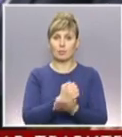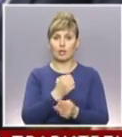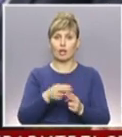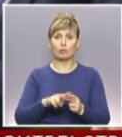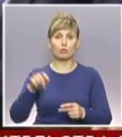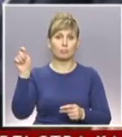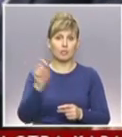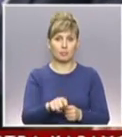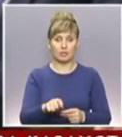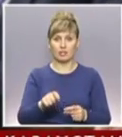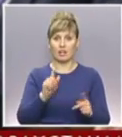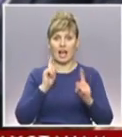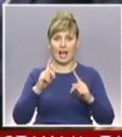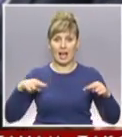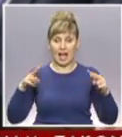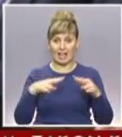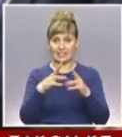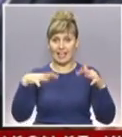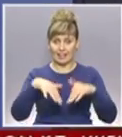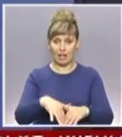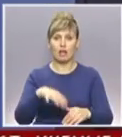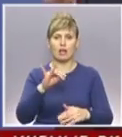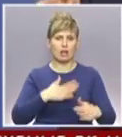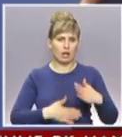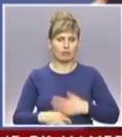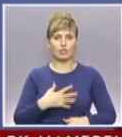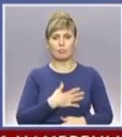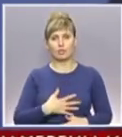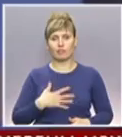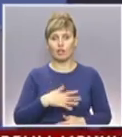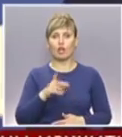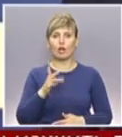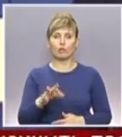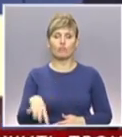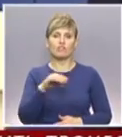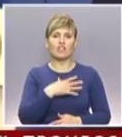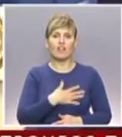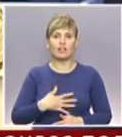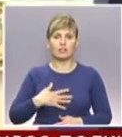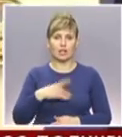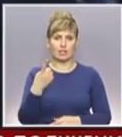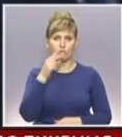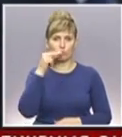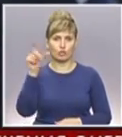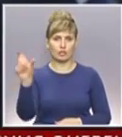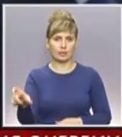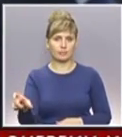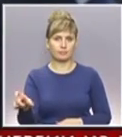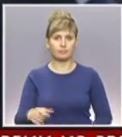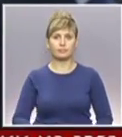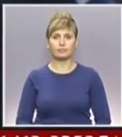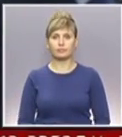прибыли в резиденцию президента за премией, и радовались, и переживали. Но больше всех волновался Талгат Мусабаев. Аллах